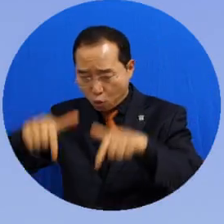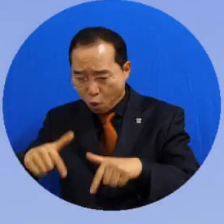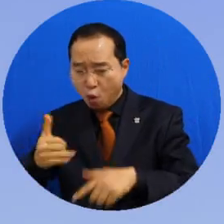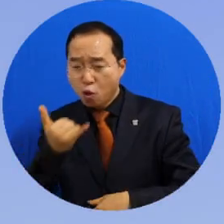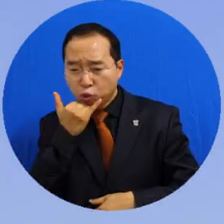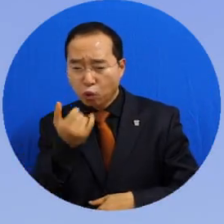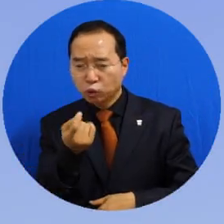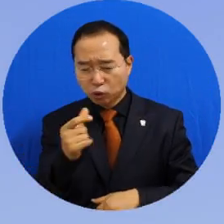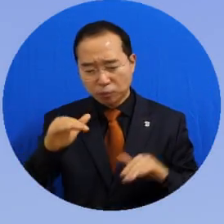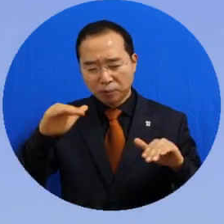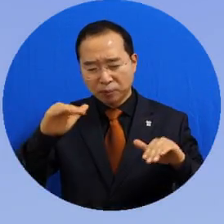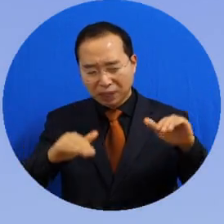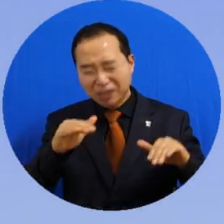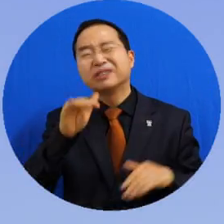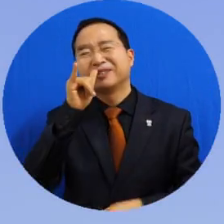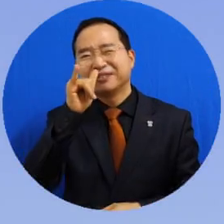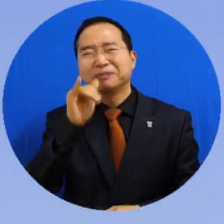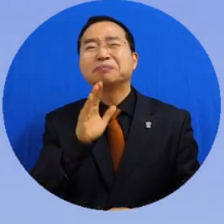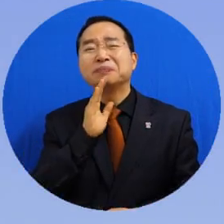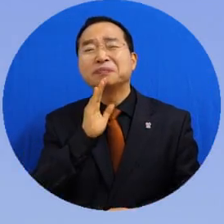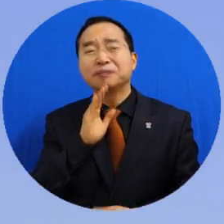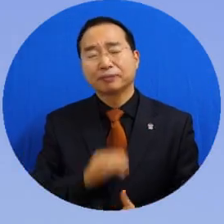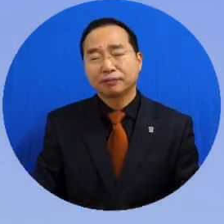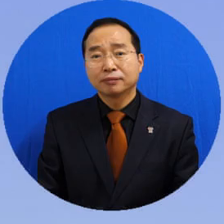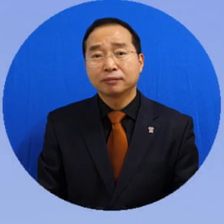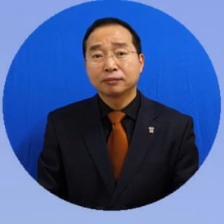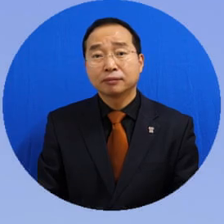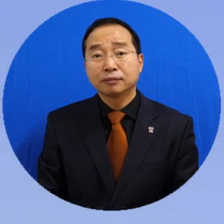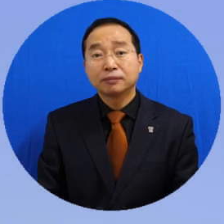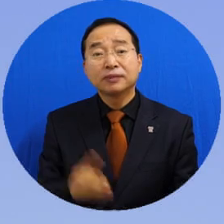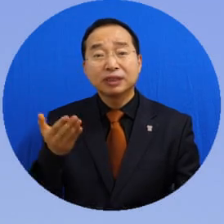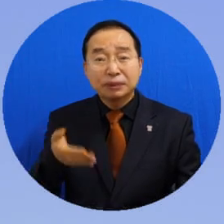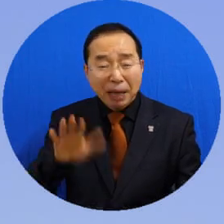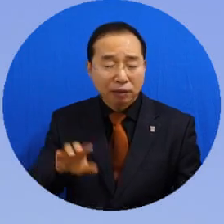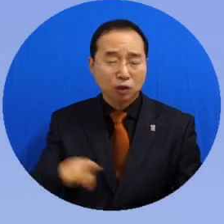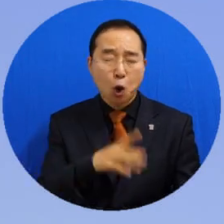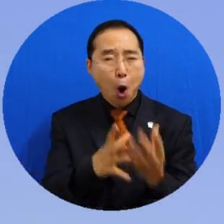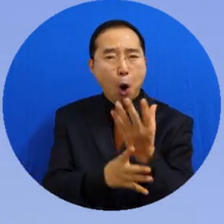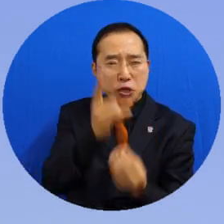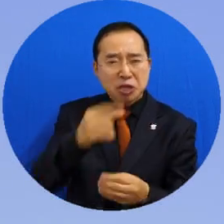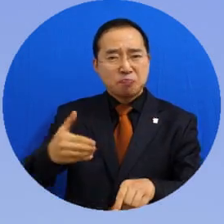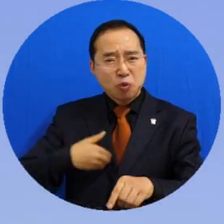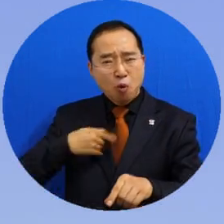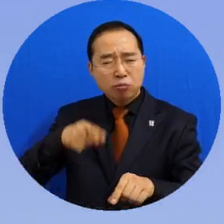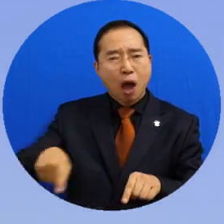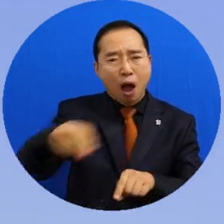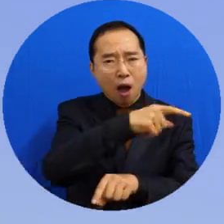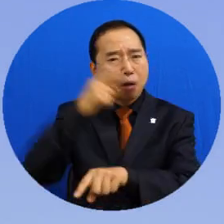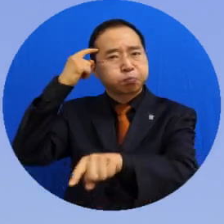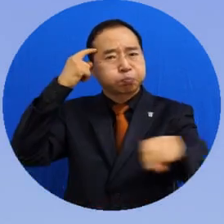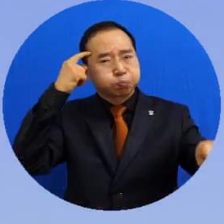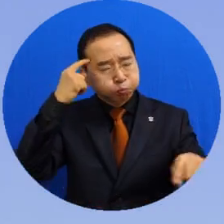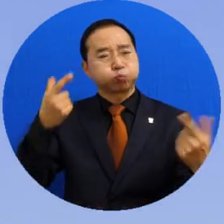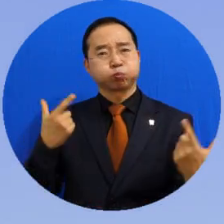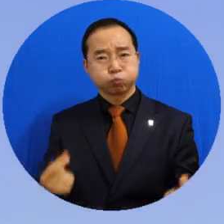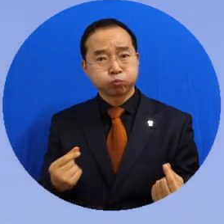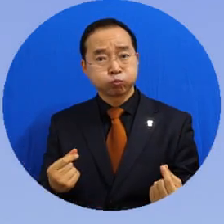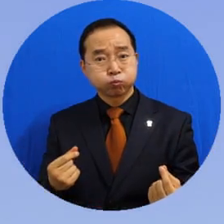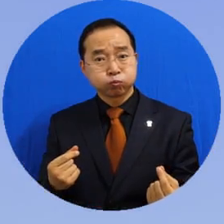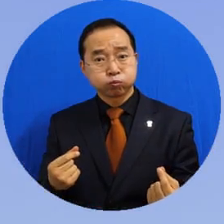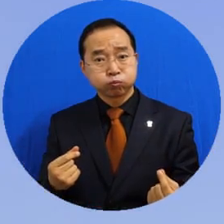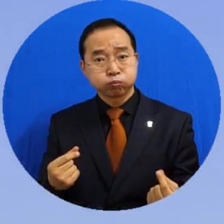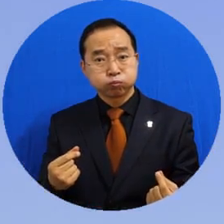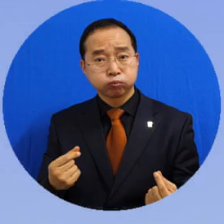정도의 차별 그런 게 당연히 존재합니다. 하지만 아무도 통일에 대해서 이견을 내는 사람이